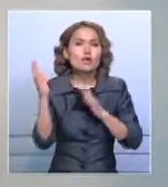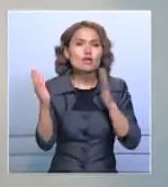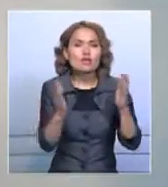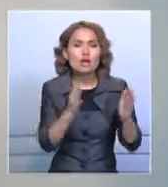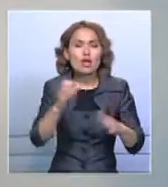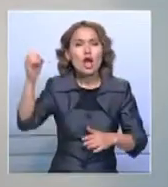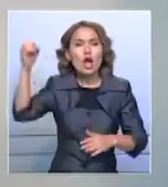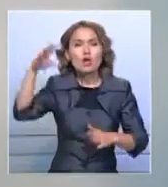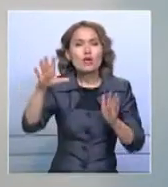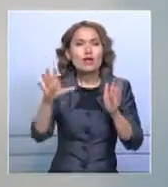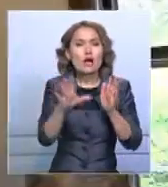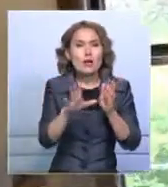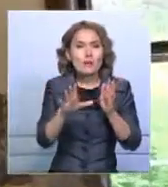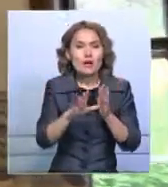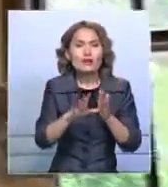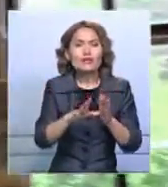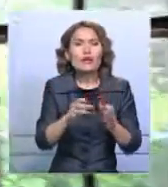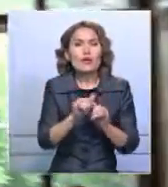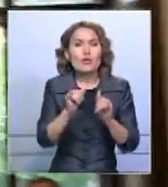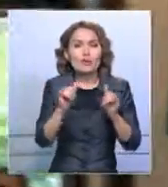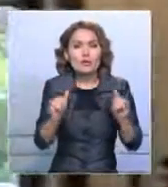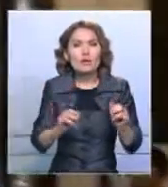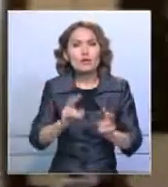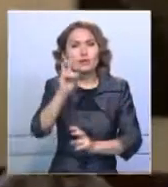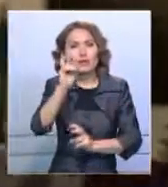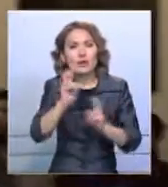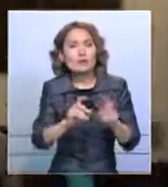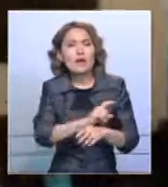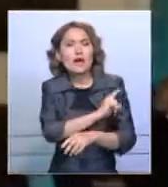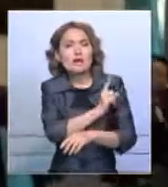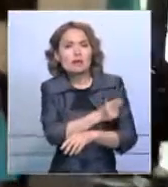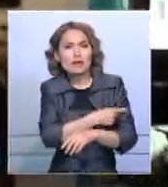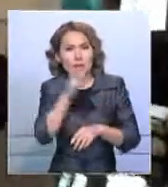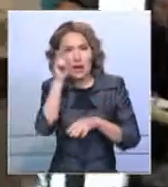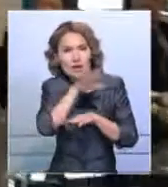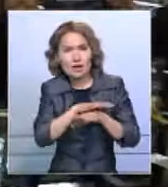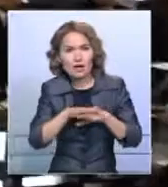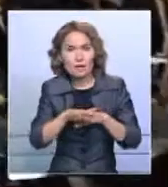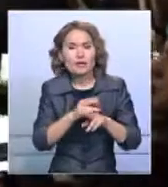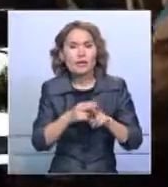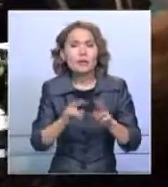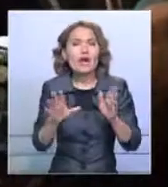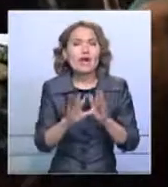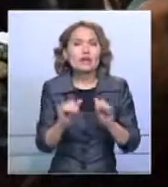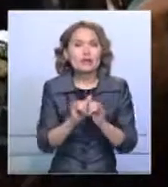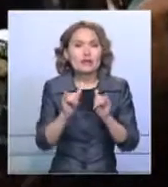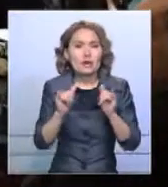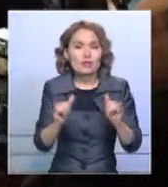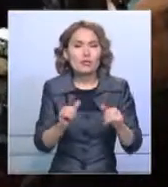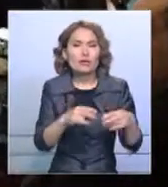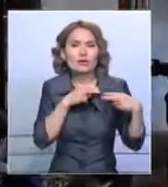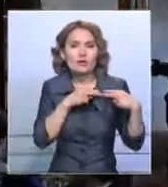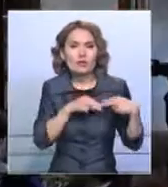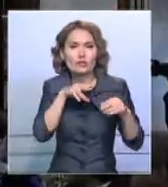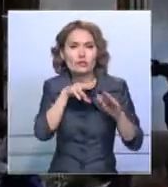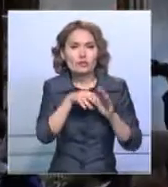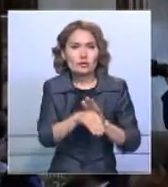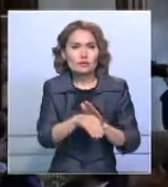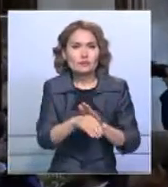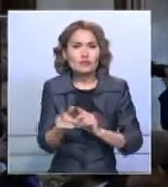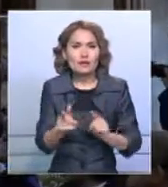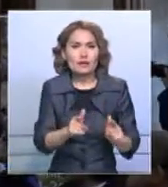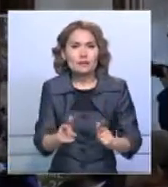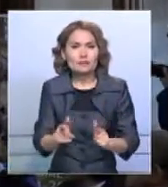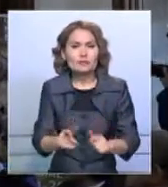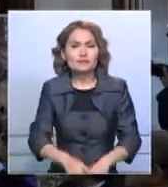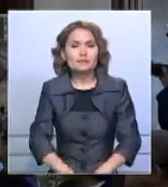қуат алып отырған аймақтары бар. Австрия бизнесі бірге тәжірибесімен жалпы әлемдік энергияны дамыту үшін өз үлесін қосуға